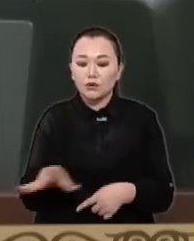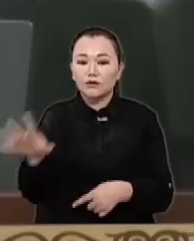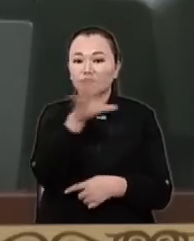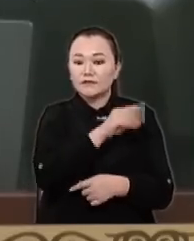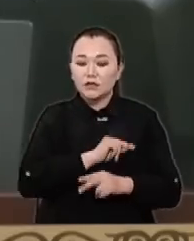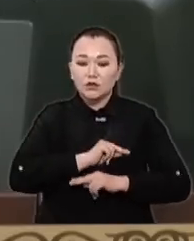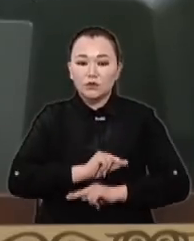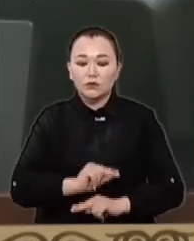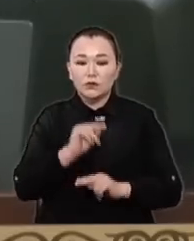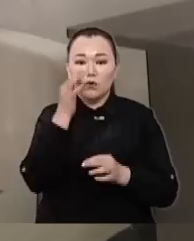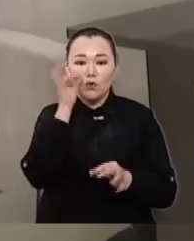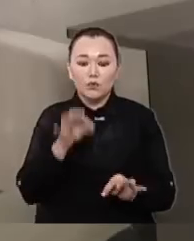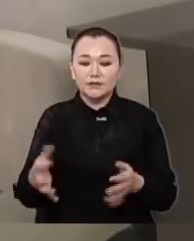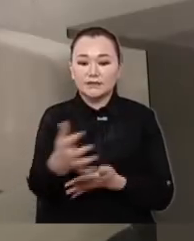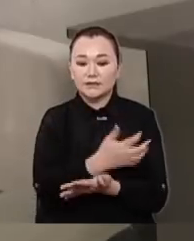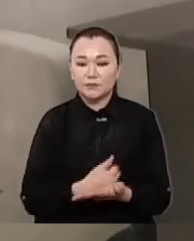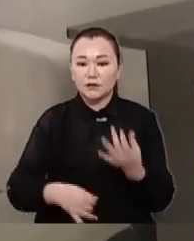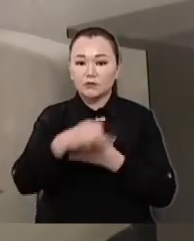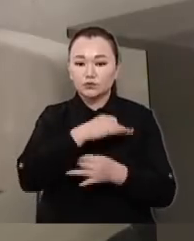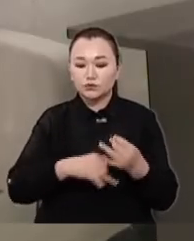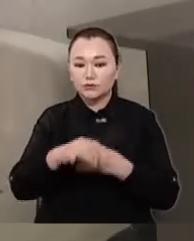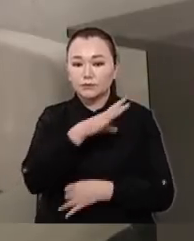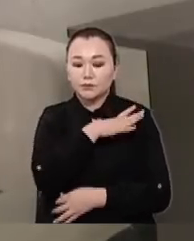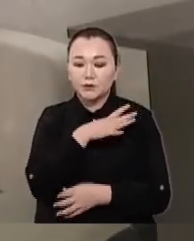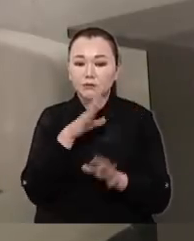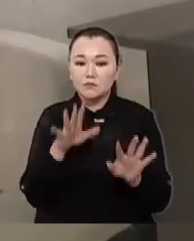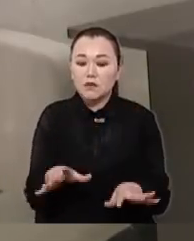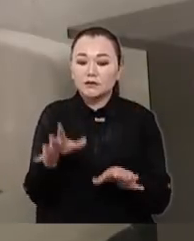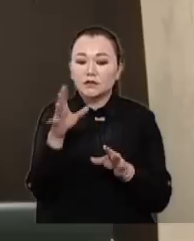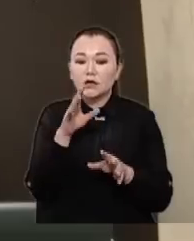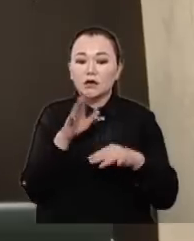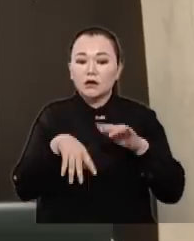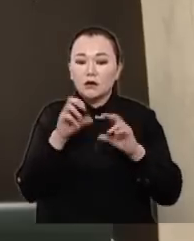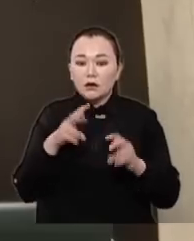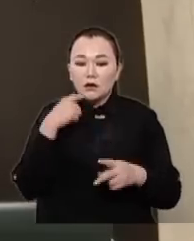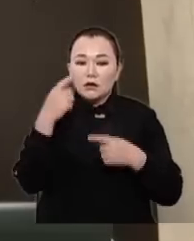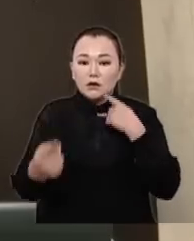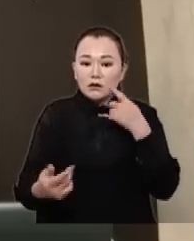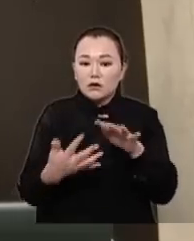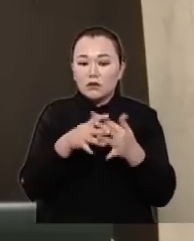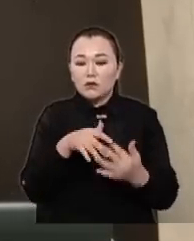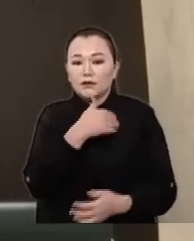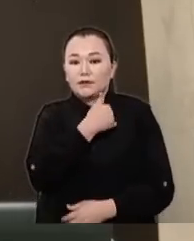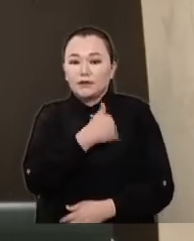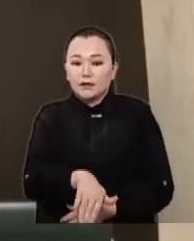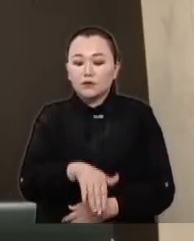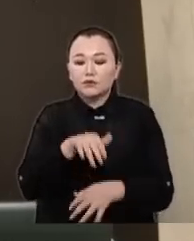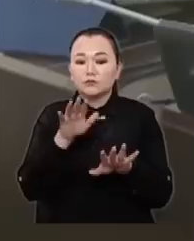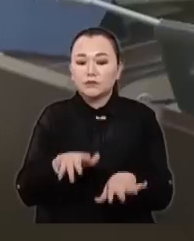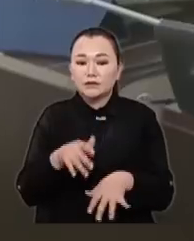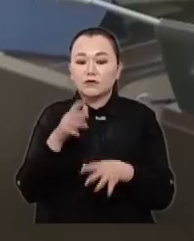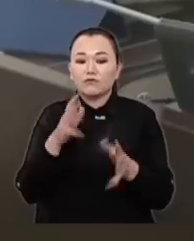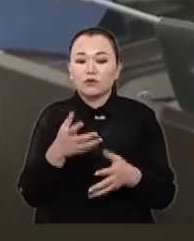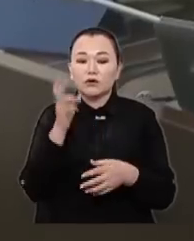еңбек етіп, тәжірибе жинақтауы талқыланды. Себебі орталықтағы мамандар шалғай аймаққа барудан жалтарады. Бара қалса,